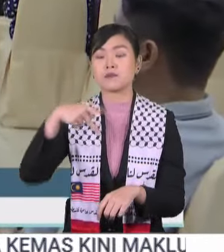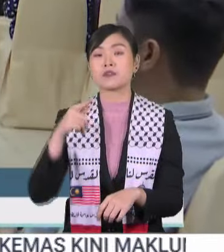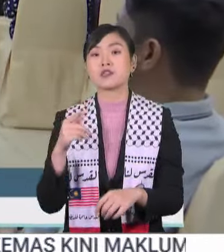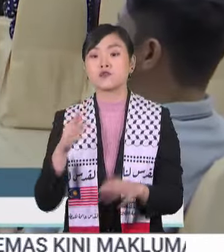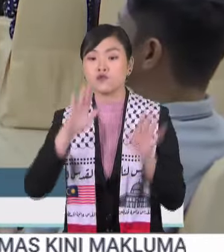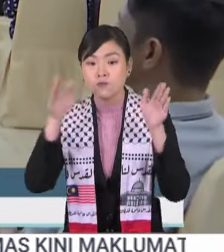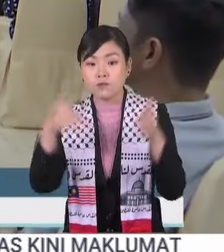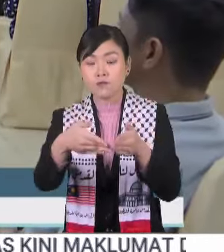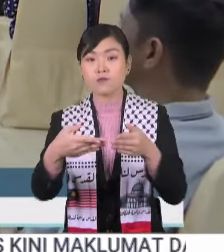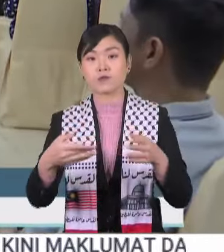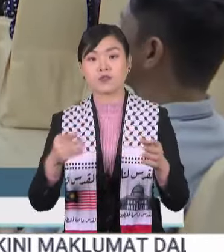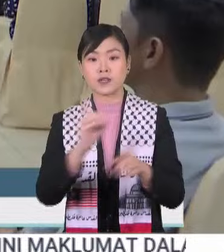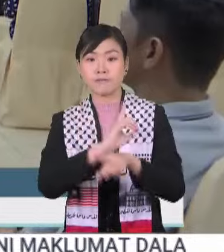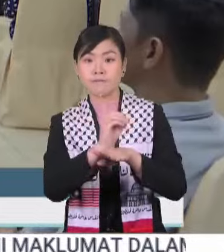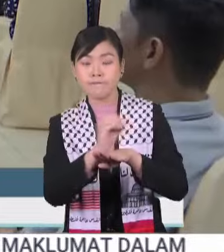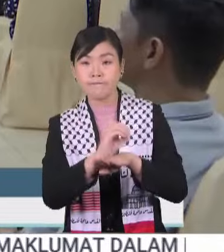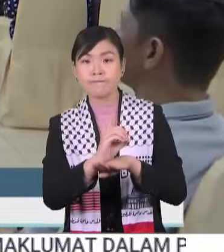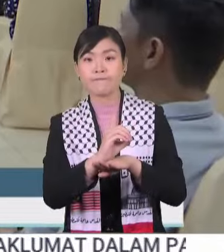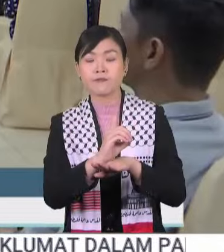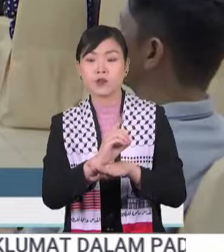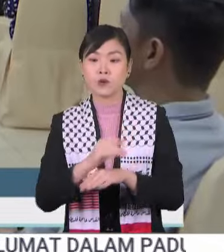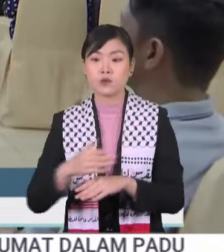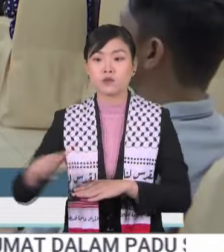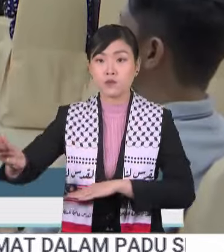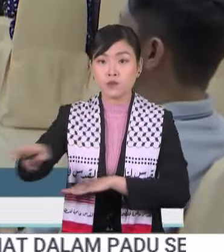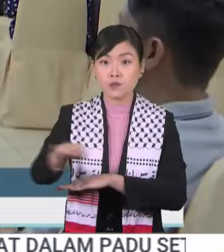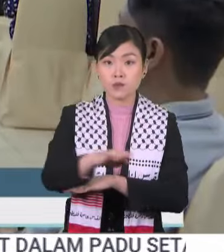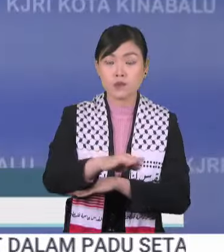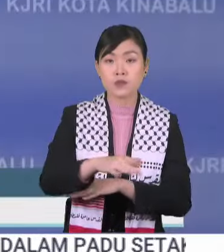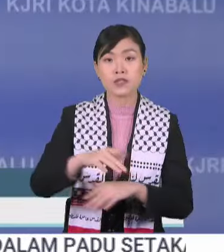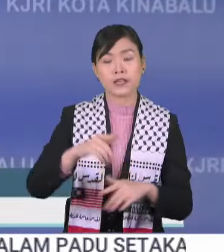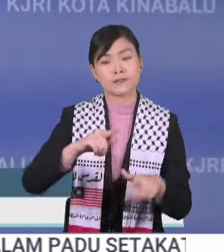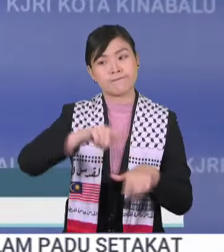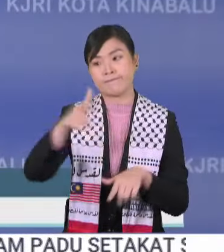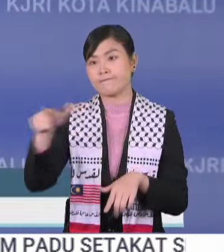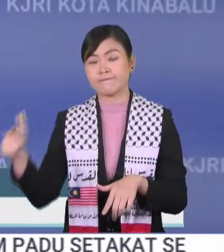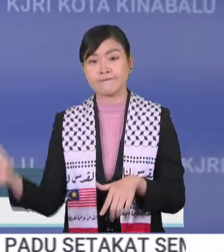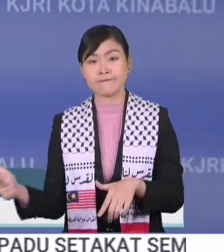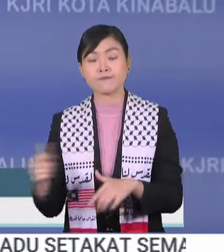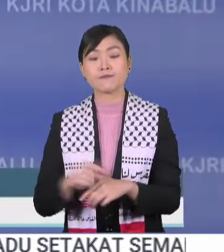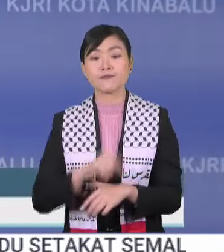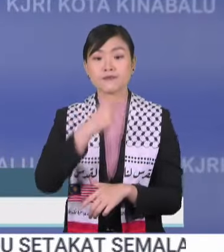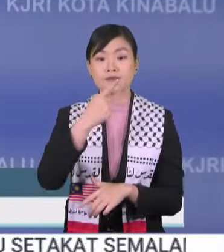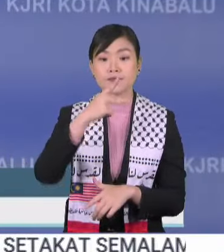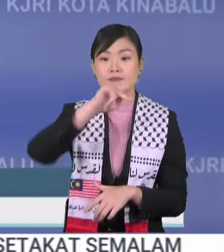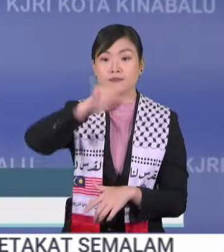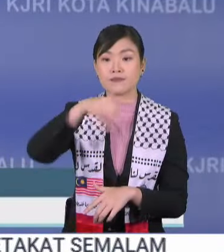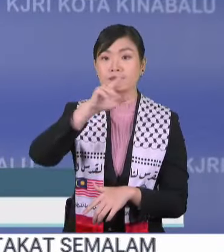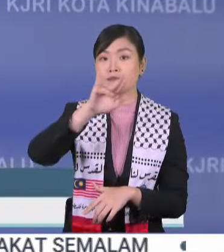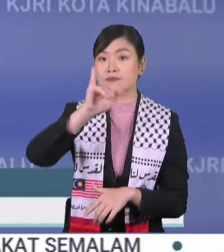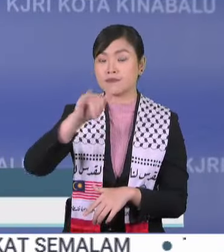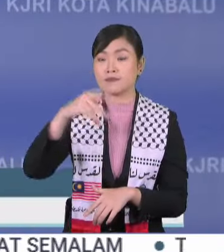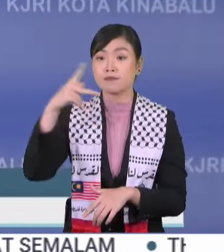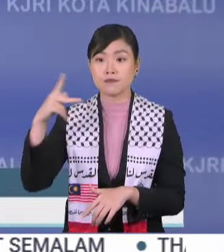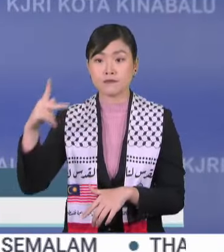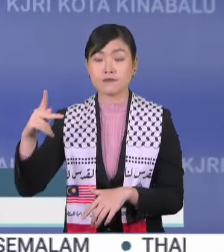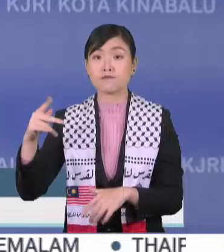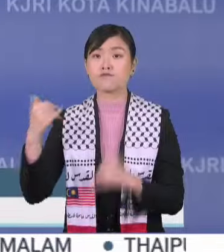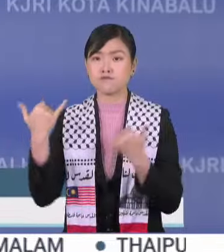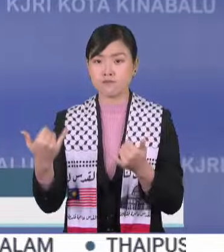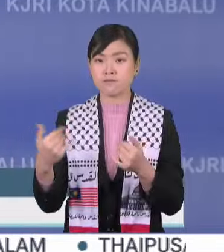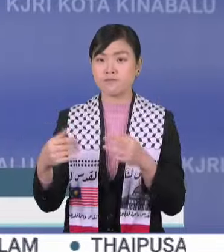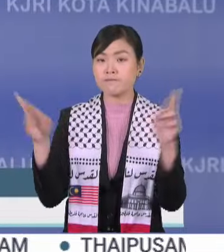perdagangan hasil laut hasil bumi pertanian dan sebagainya tambah rafail kjri KK juga sedang melakukan